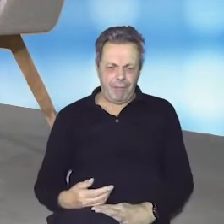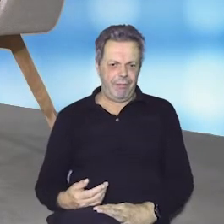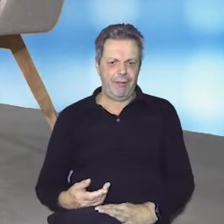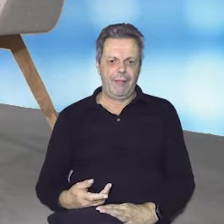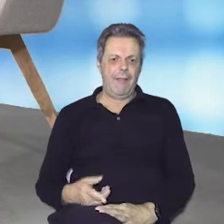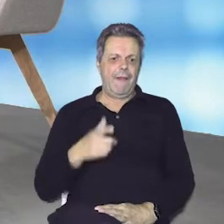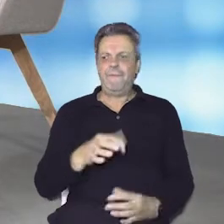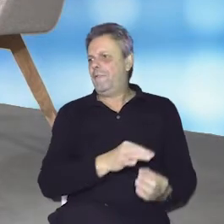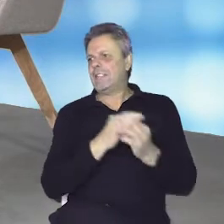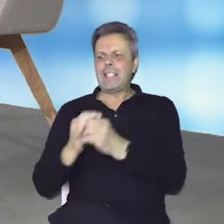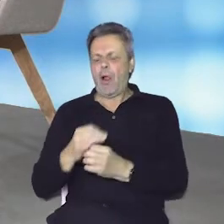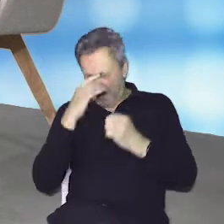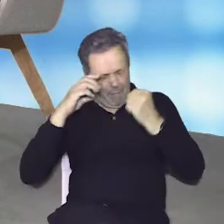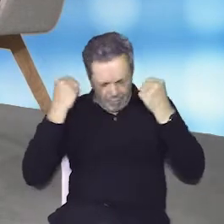samo